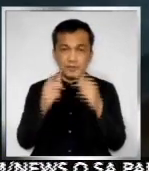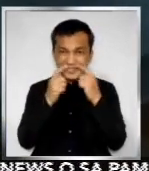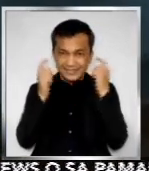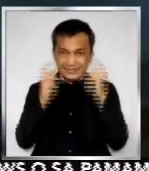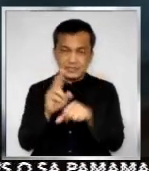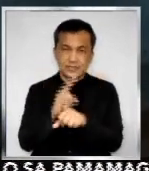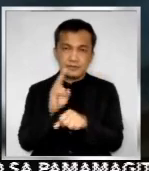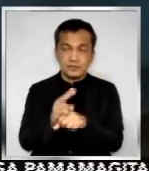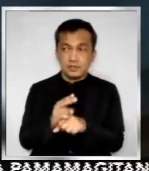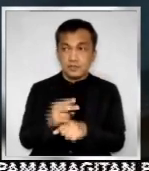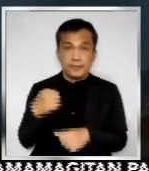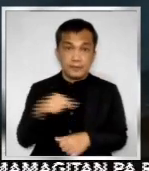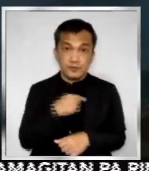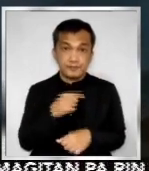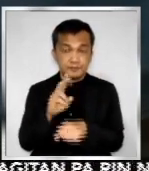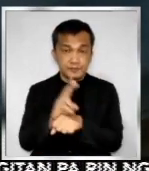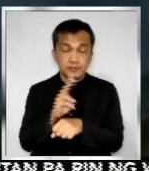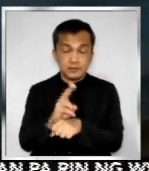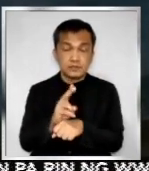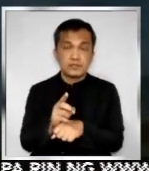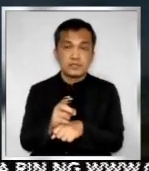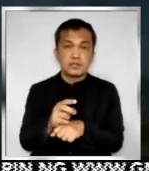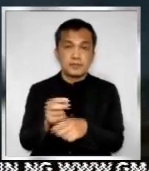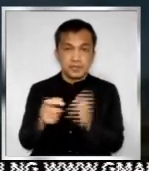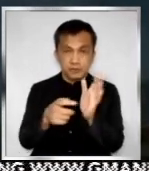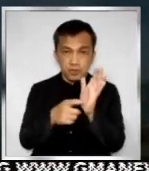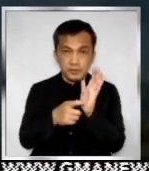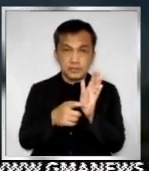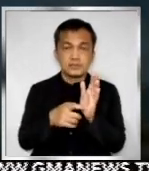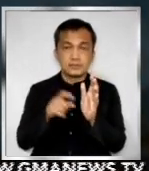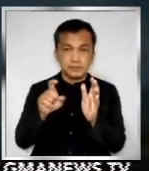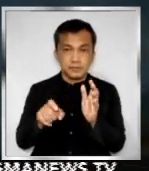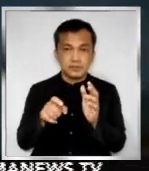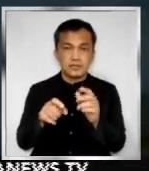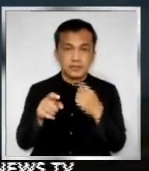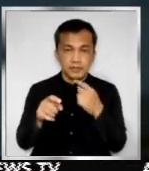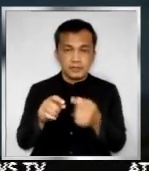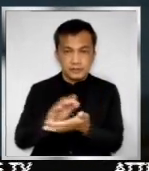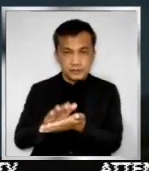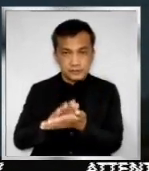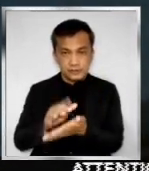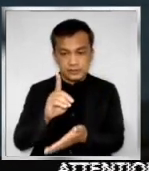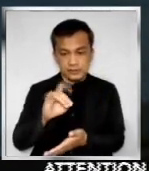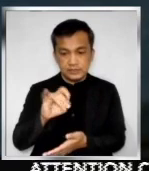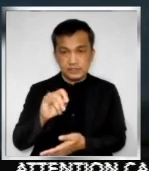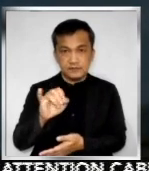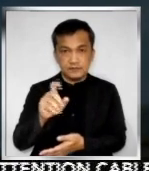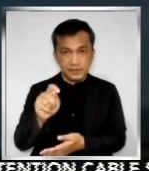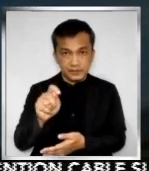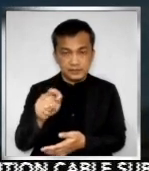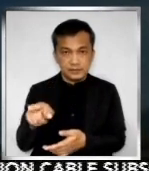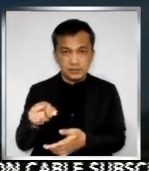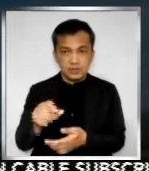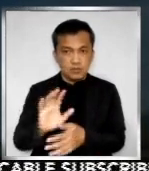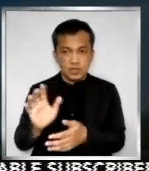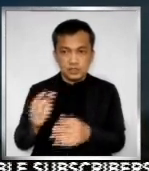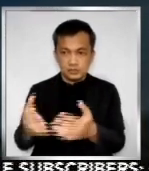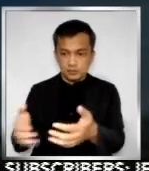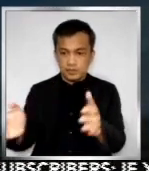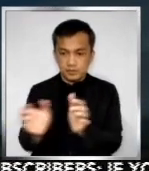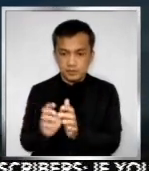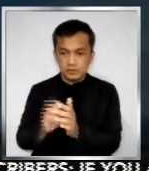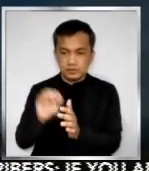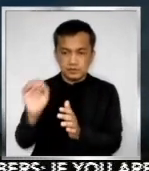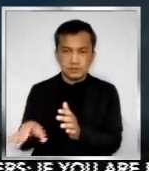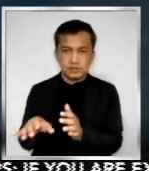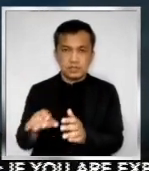natin, may requirement lang tayo na kailangan disinfect nila and then pwede nila lalagay sa mga garbage bin and then the local government will be collecting